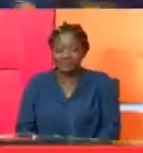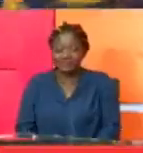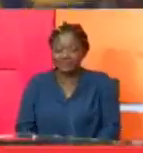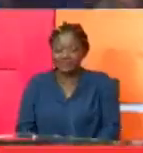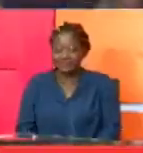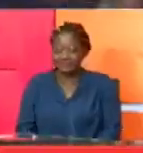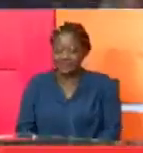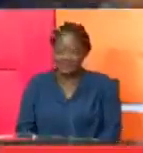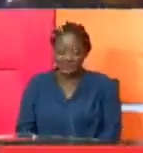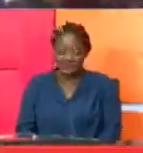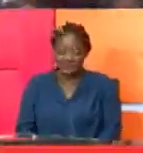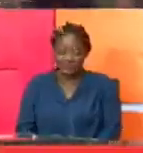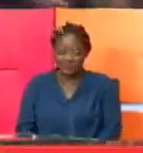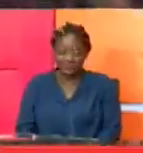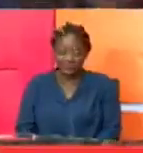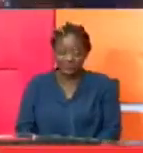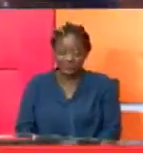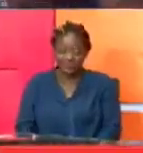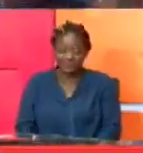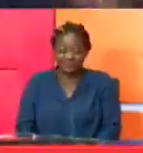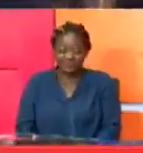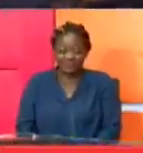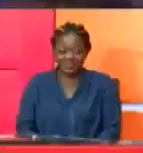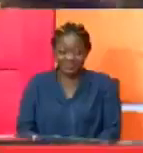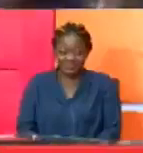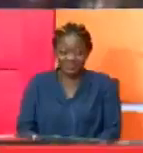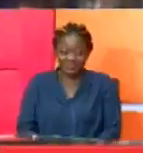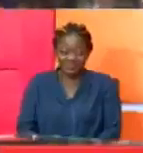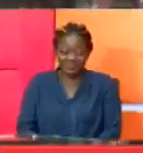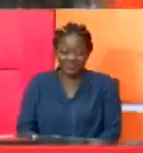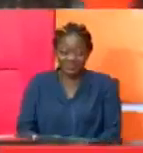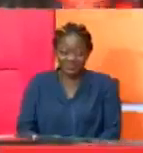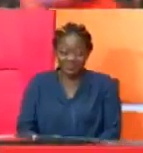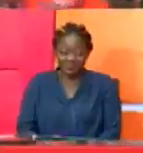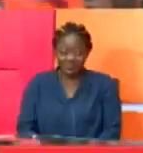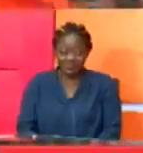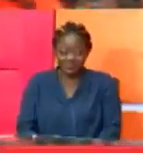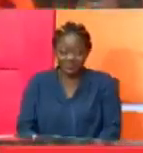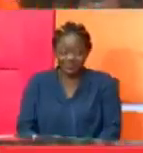eno ng'eggulo yatendekeddwa omulundi ogusemba.